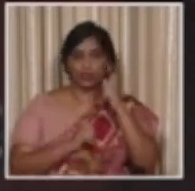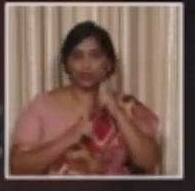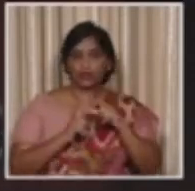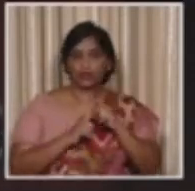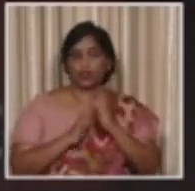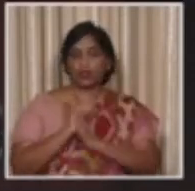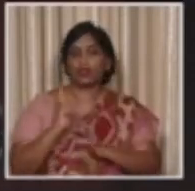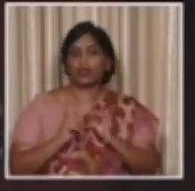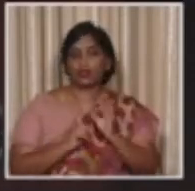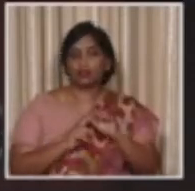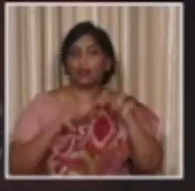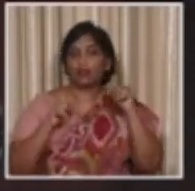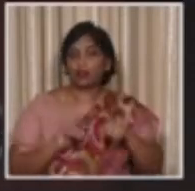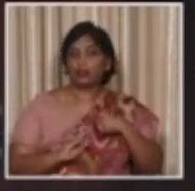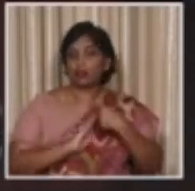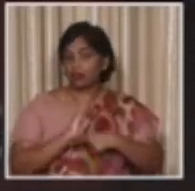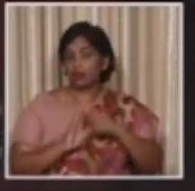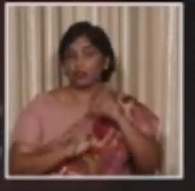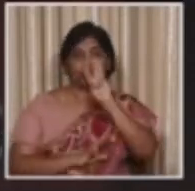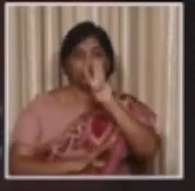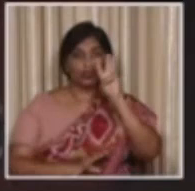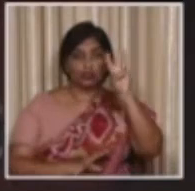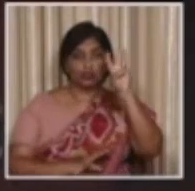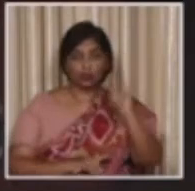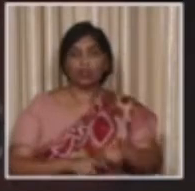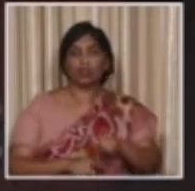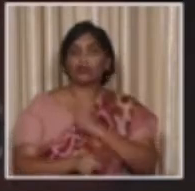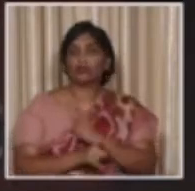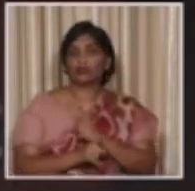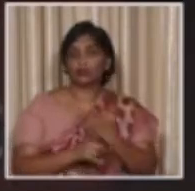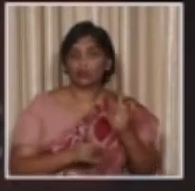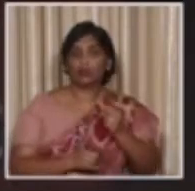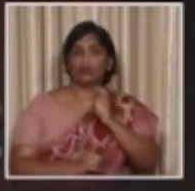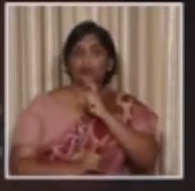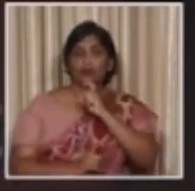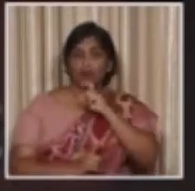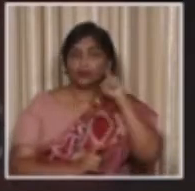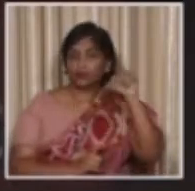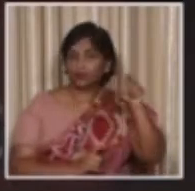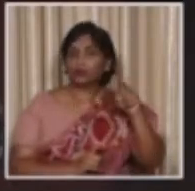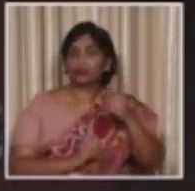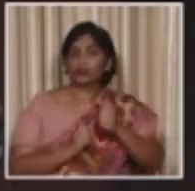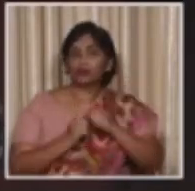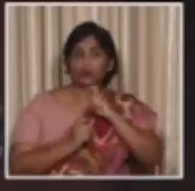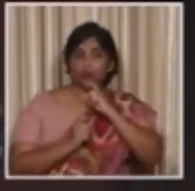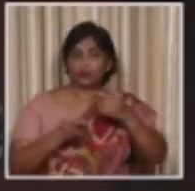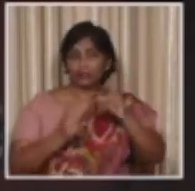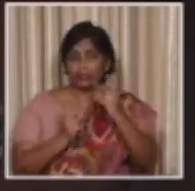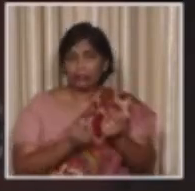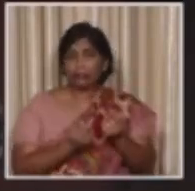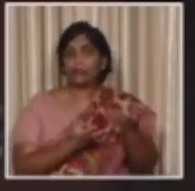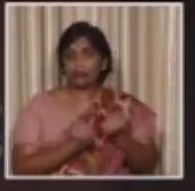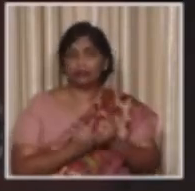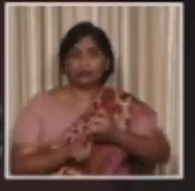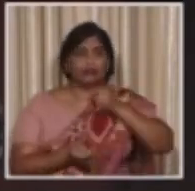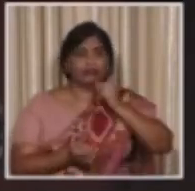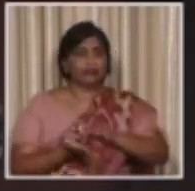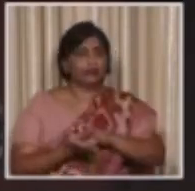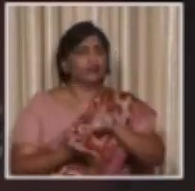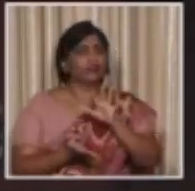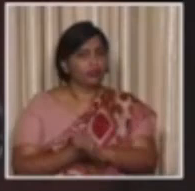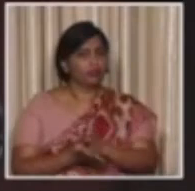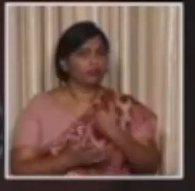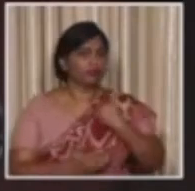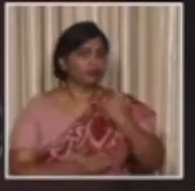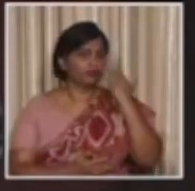ඇමතුමා හැටියට. අද රටේ 33,000 ගුරුවරු නැහැ. එතකොට අධිකරණය ඒ නඩු ඉස්සරහට අරගෙන ඉක්මනින් තීන්දුව දෙන්න ඕනේ විදිහට